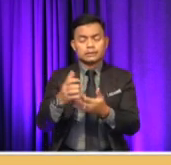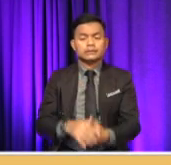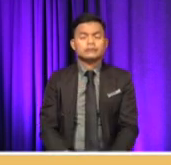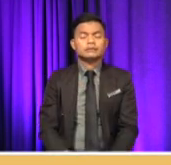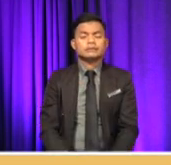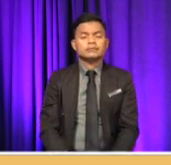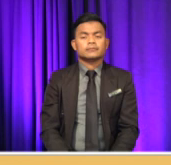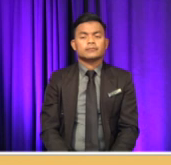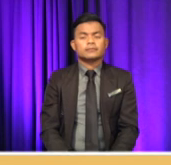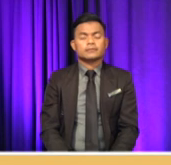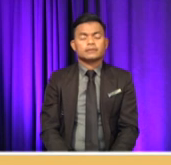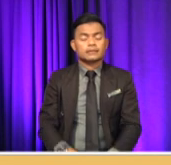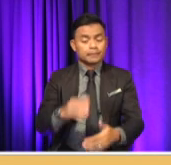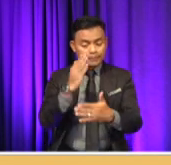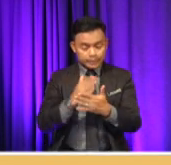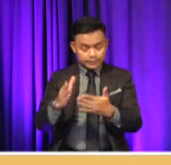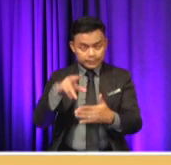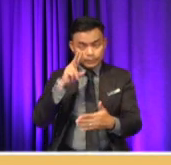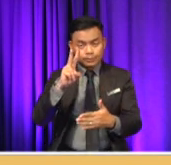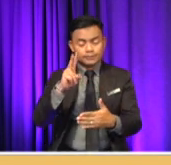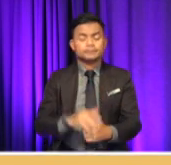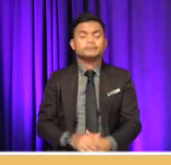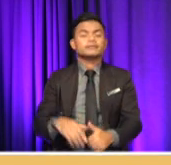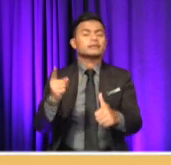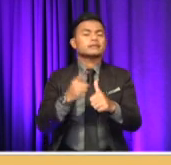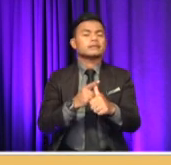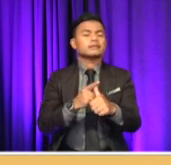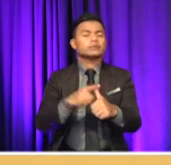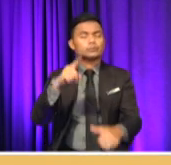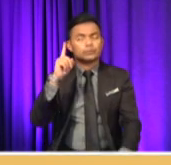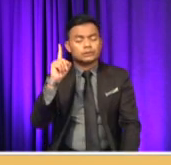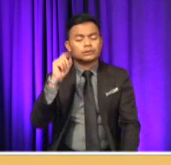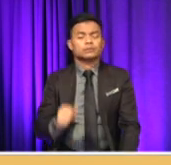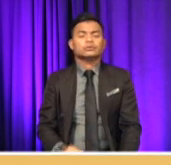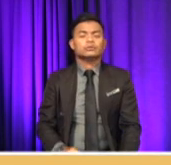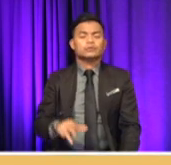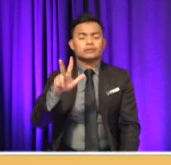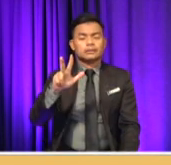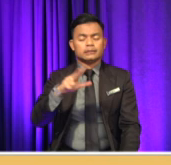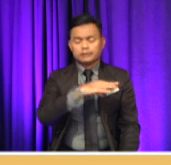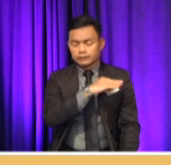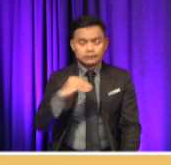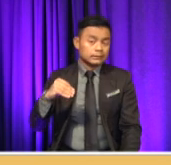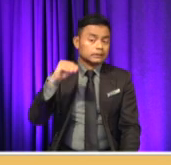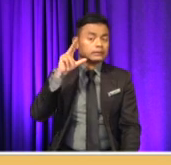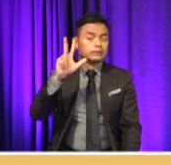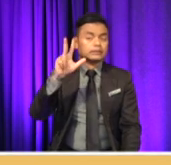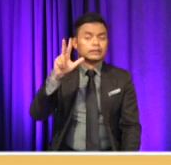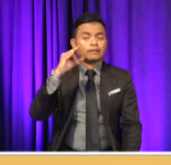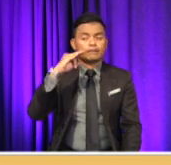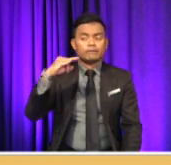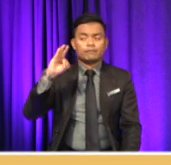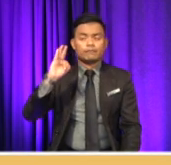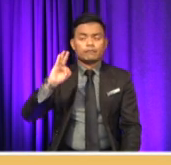dibagi kepada dua kumpulan yaitu mutu fasa tunggal dan mutu tiga harus ulang alik menggunakan